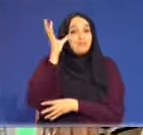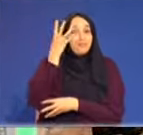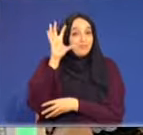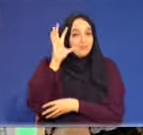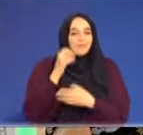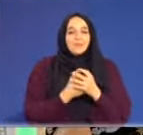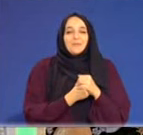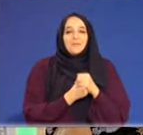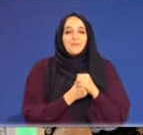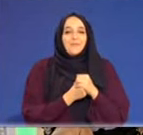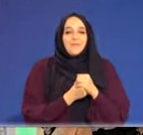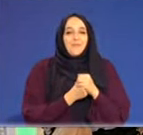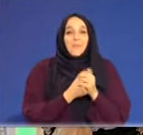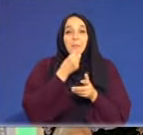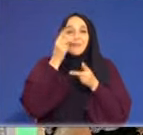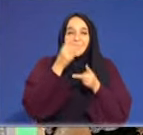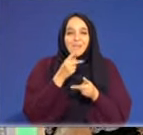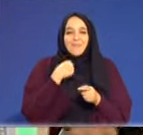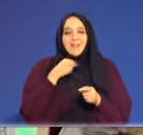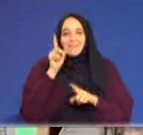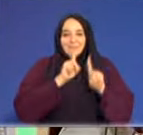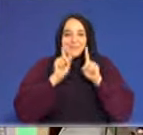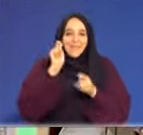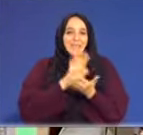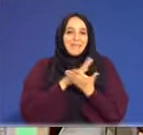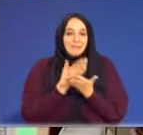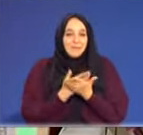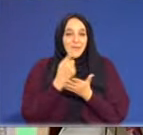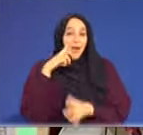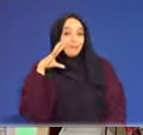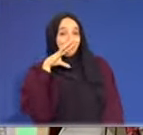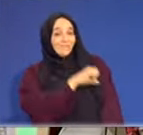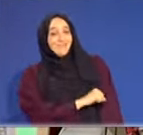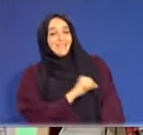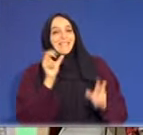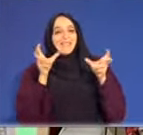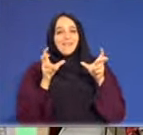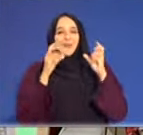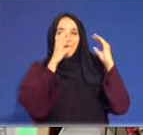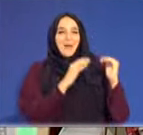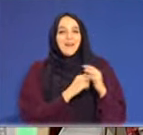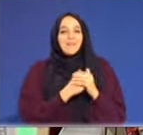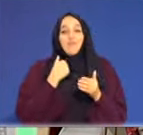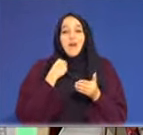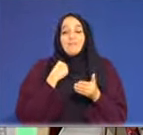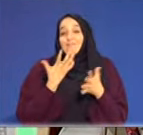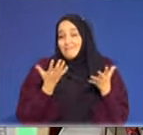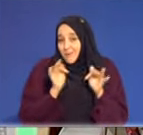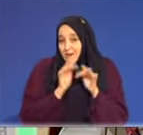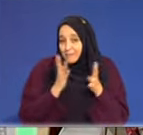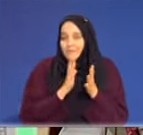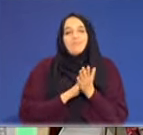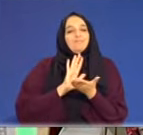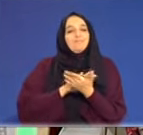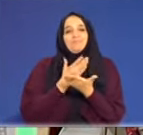الأقمار الاصطناعية. مرحبا بالزميلة زينب التي تشاهدونها في أسفل الشاشة، والتي تقوم